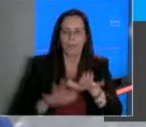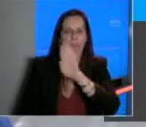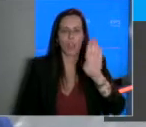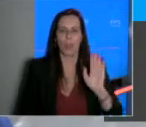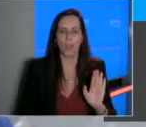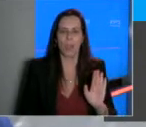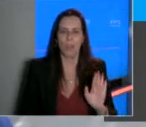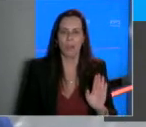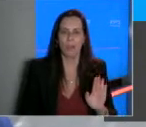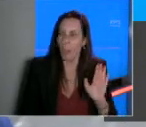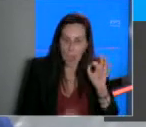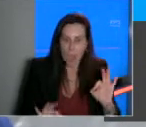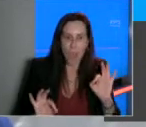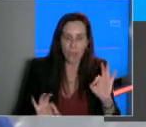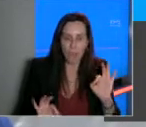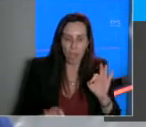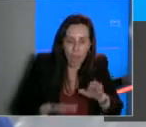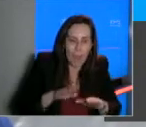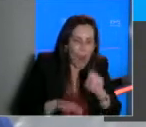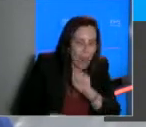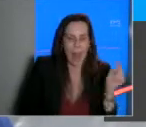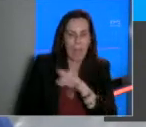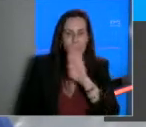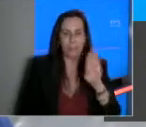ביבי. זחילה על גחון.